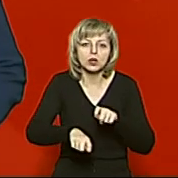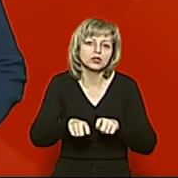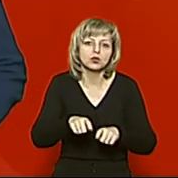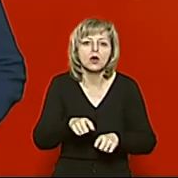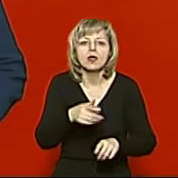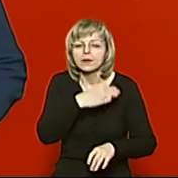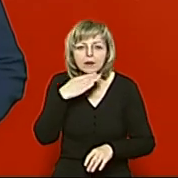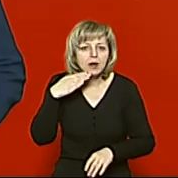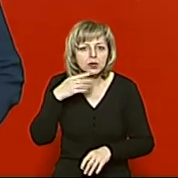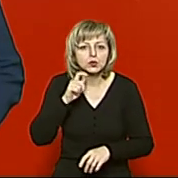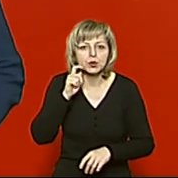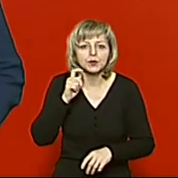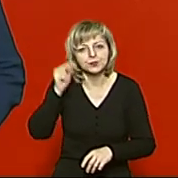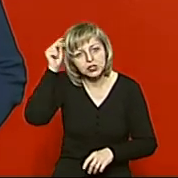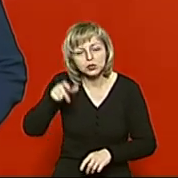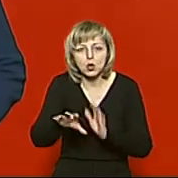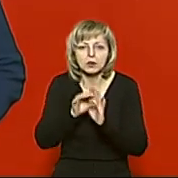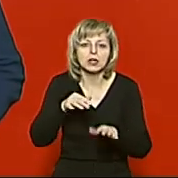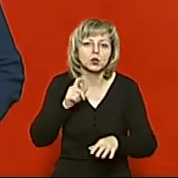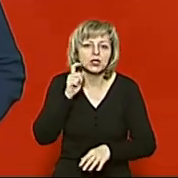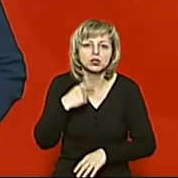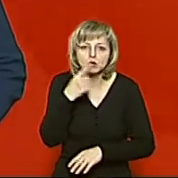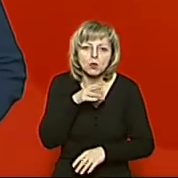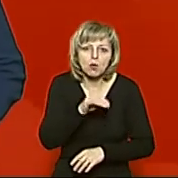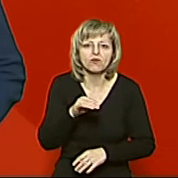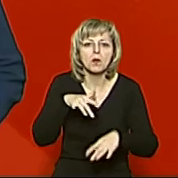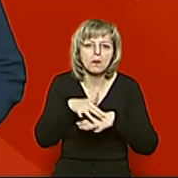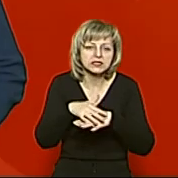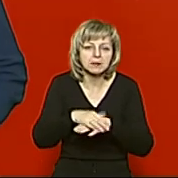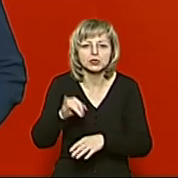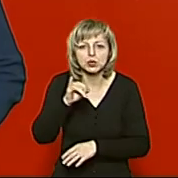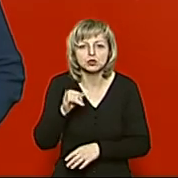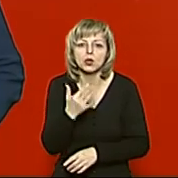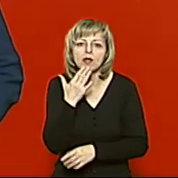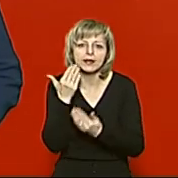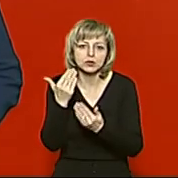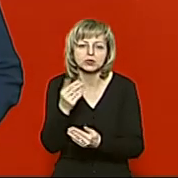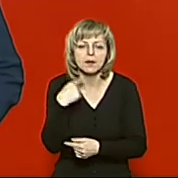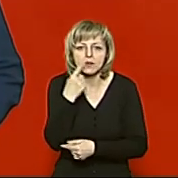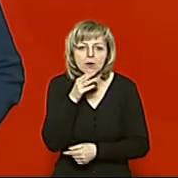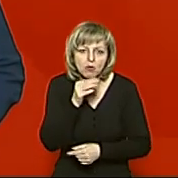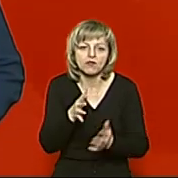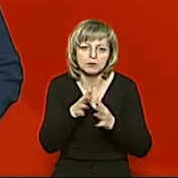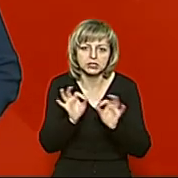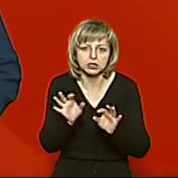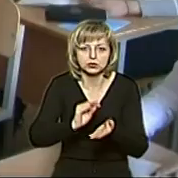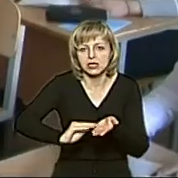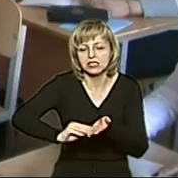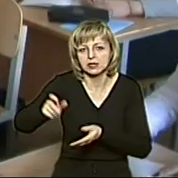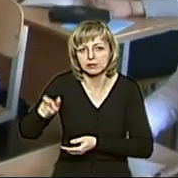найбільше школярів обрало українську мову, математику, історію та іноземні мови. Більше інформації у матеріалі Петра